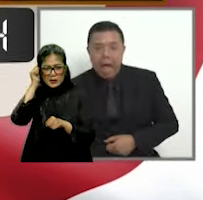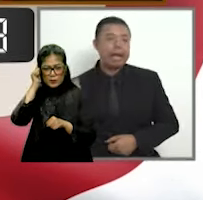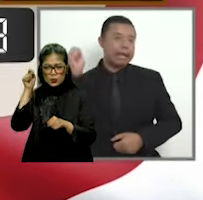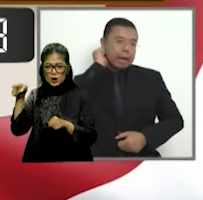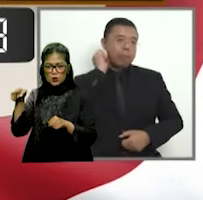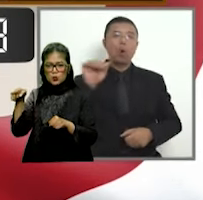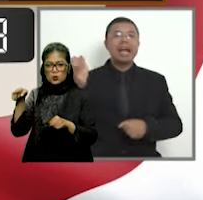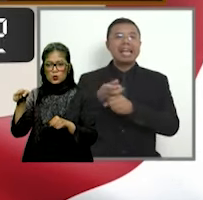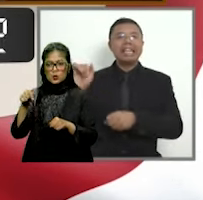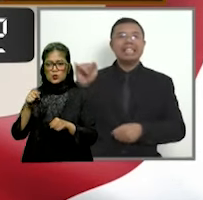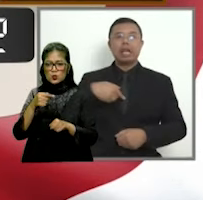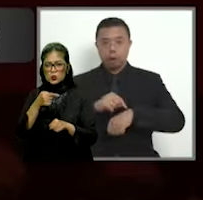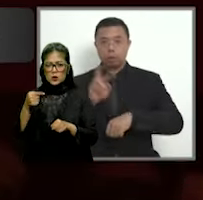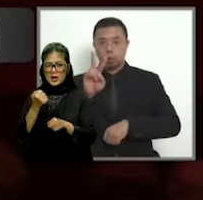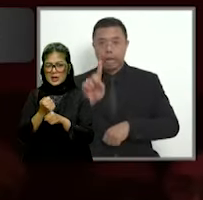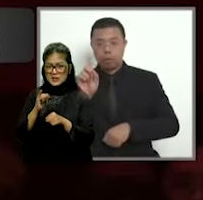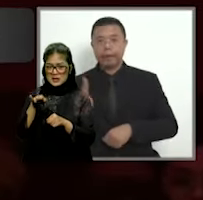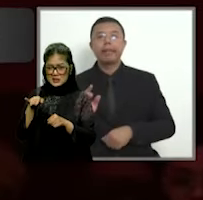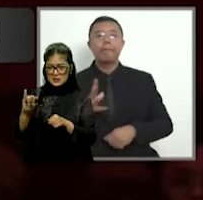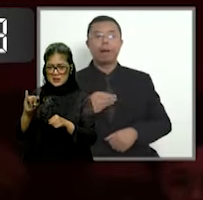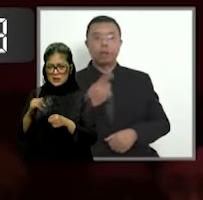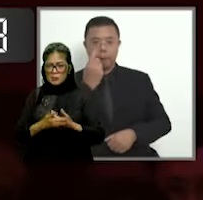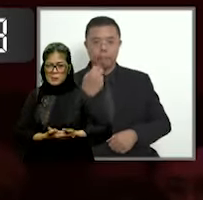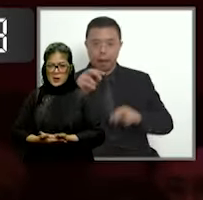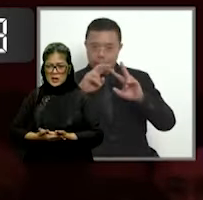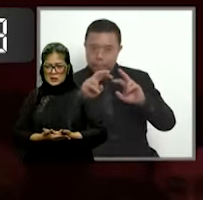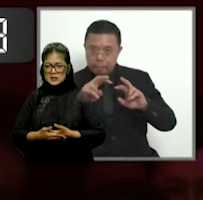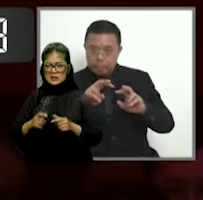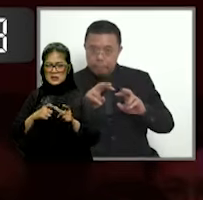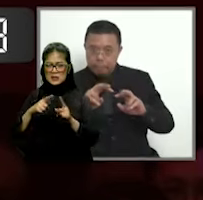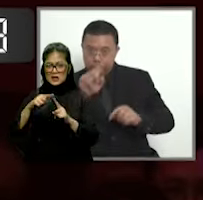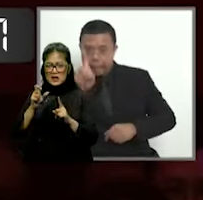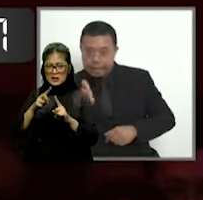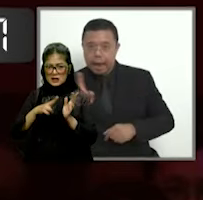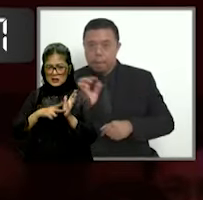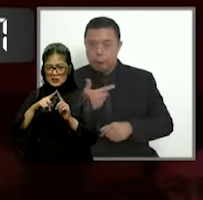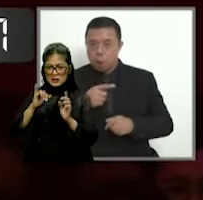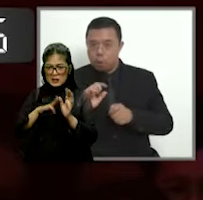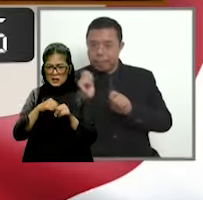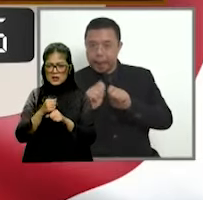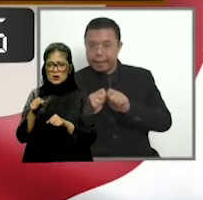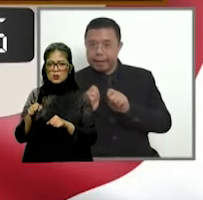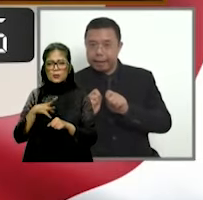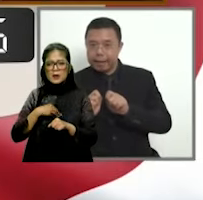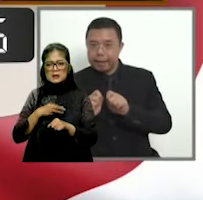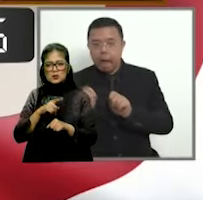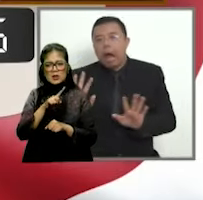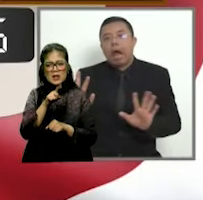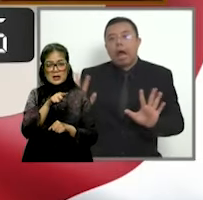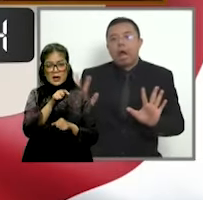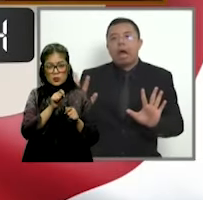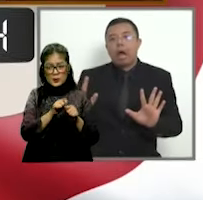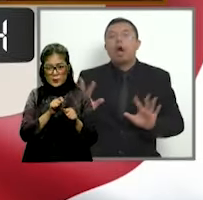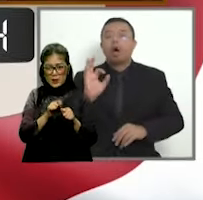kurang gizi diaunting jadi maksudnyaapak mengorek bapak ke saya ya tadi ya Oh